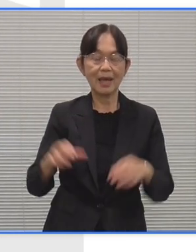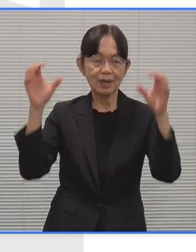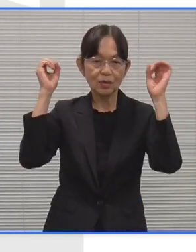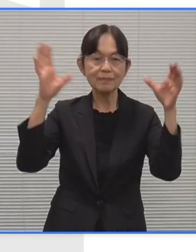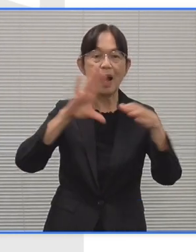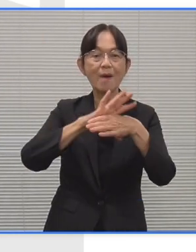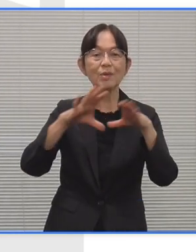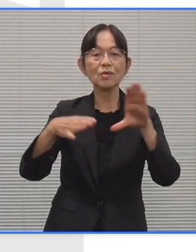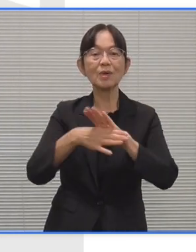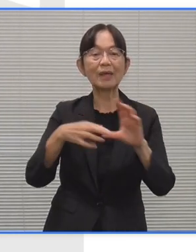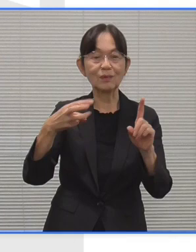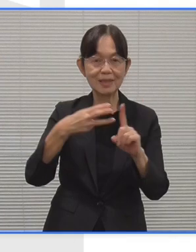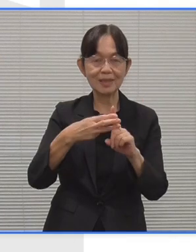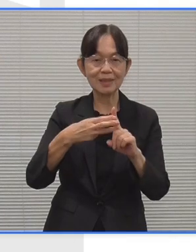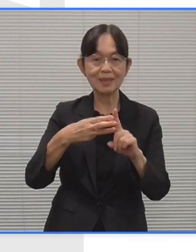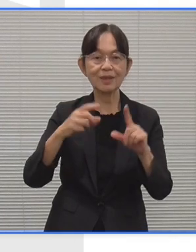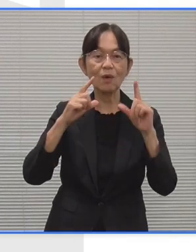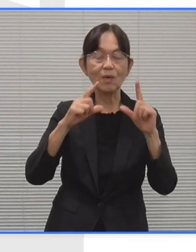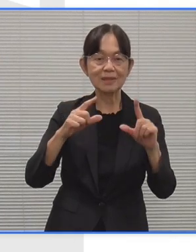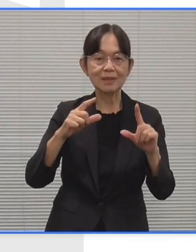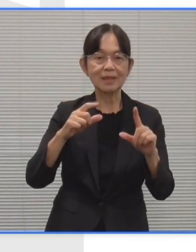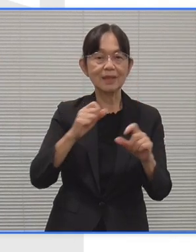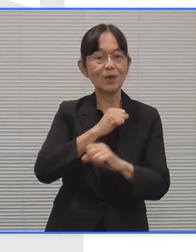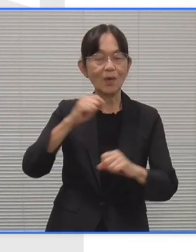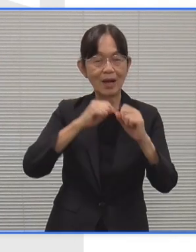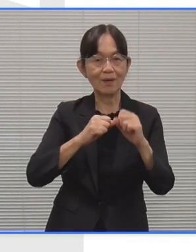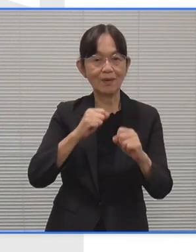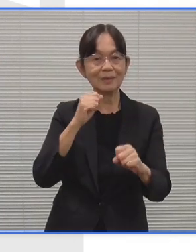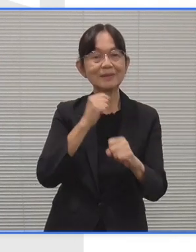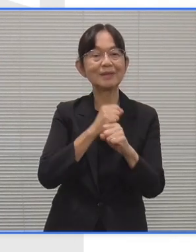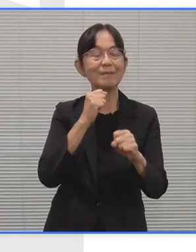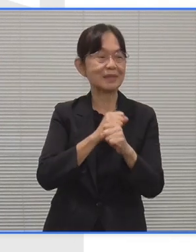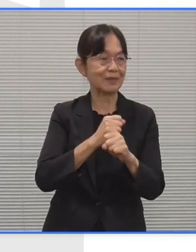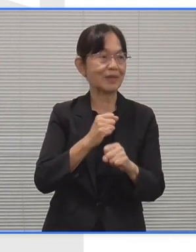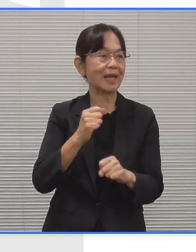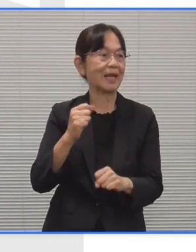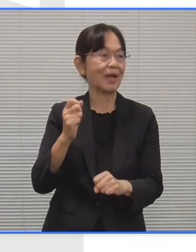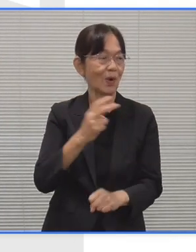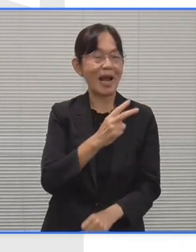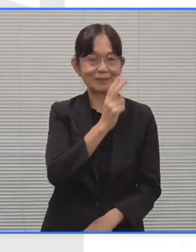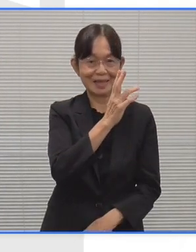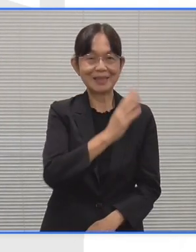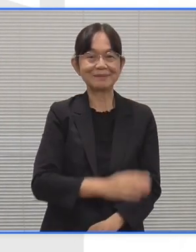文化の日の告知動画というのも初めて作りましたので、ご覧くださいませ。